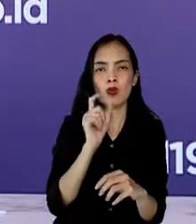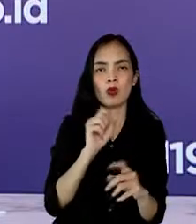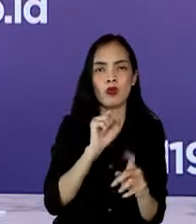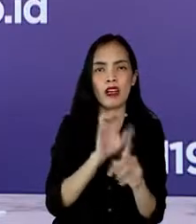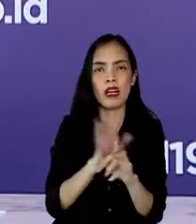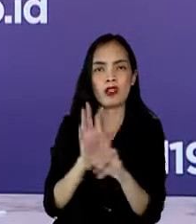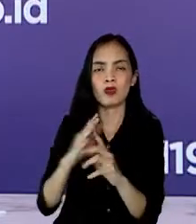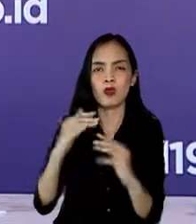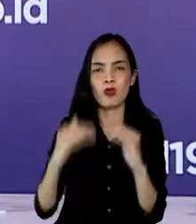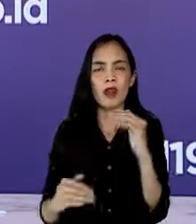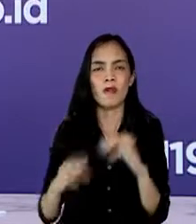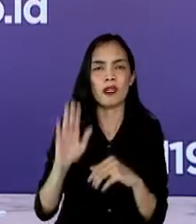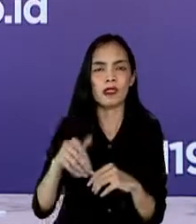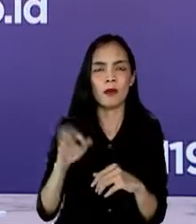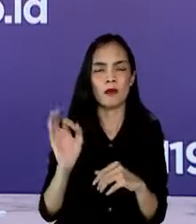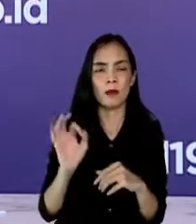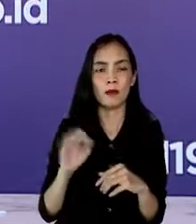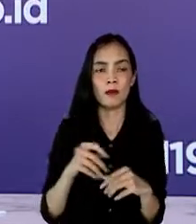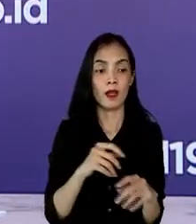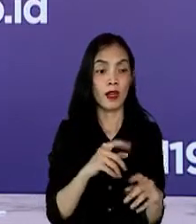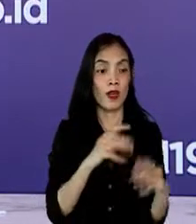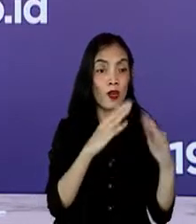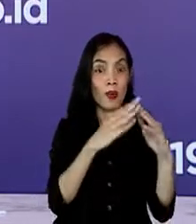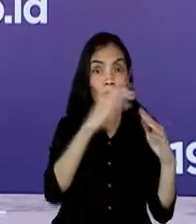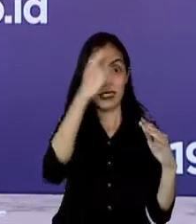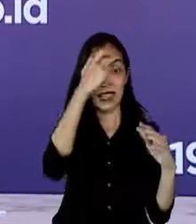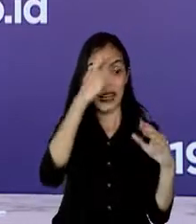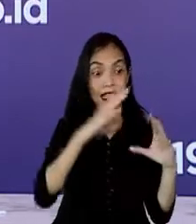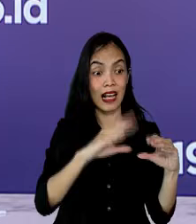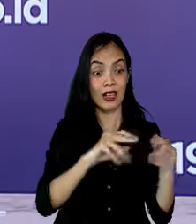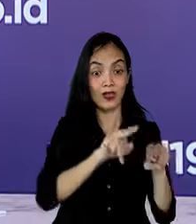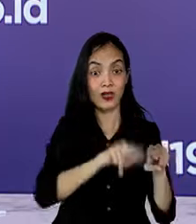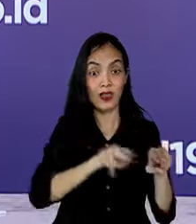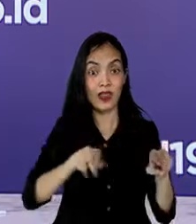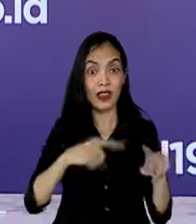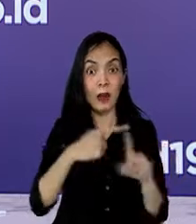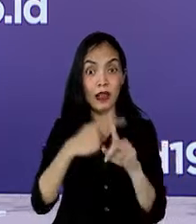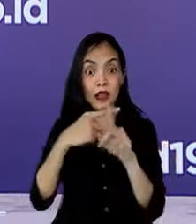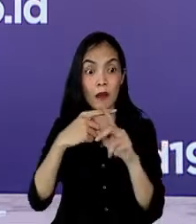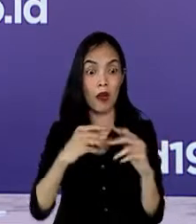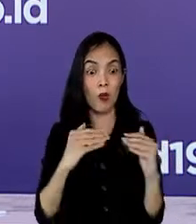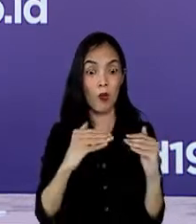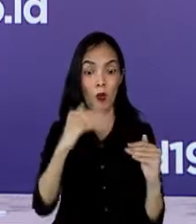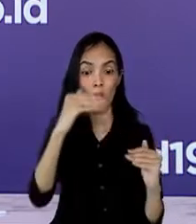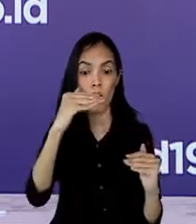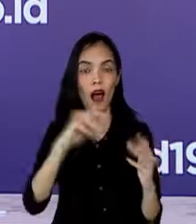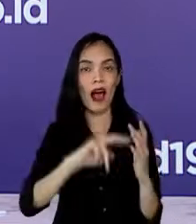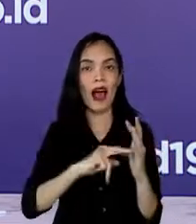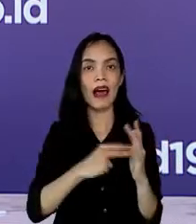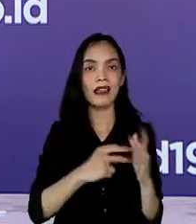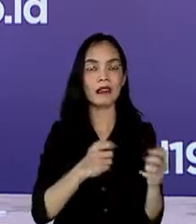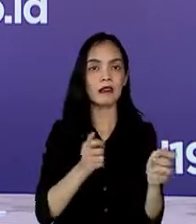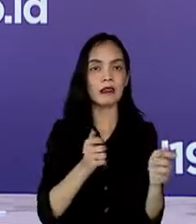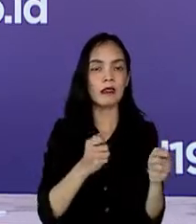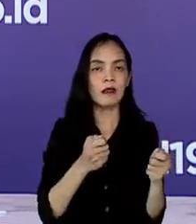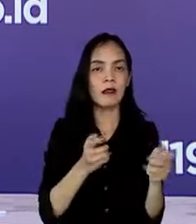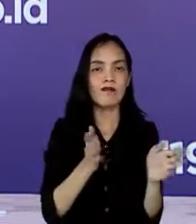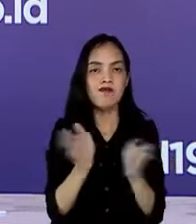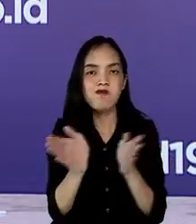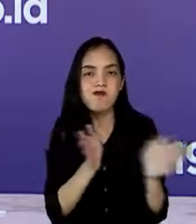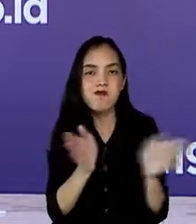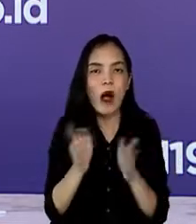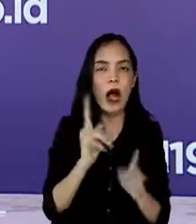meningkatnya bor dapat mengindikasikan penanganan yang harus segera ditingkatkan untuk itu Sekali lagi